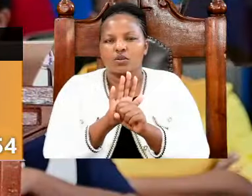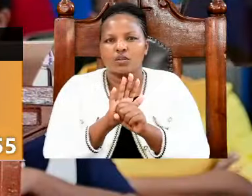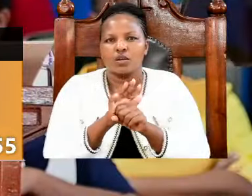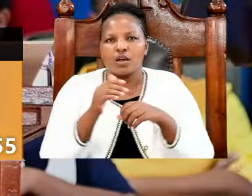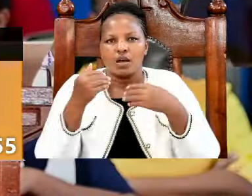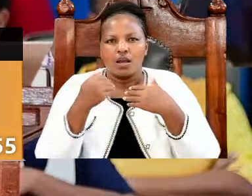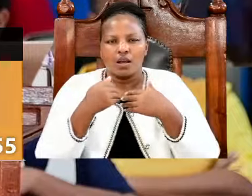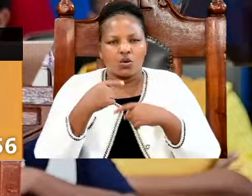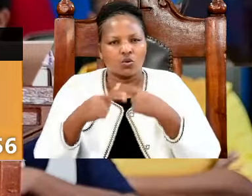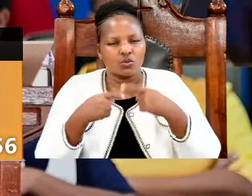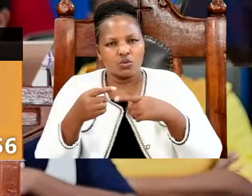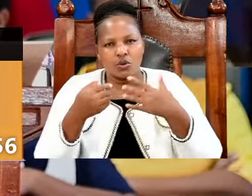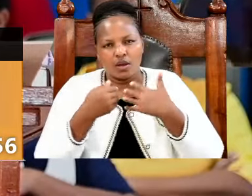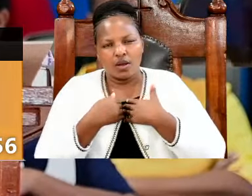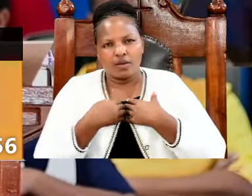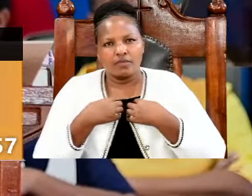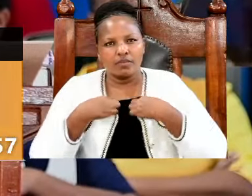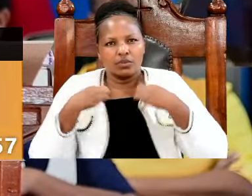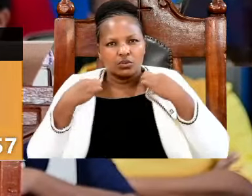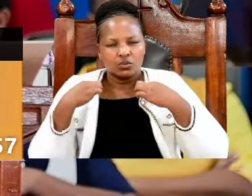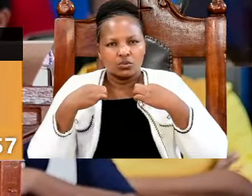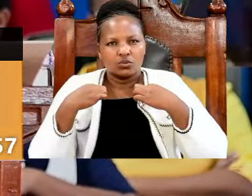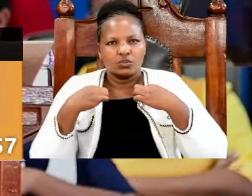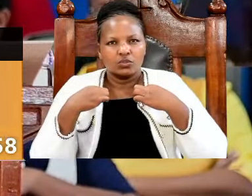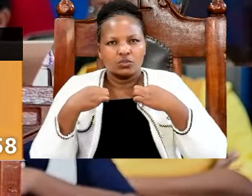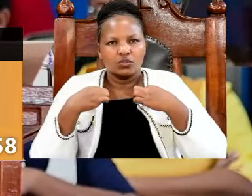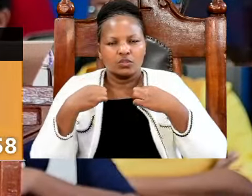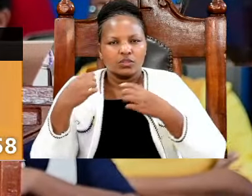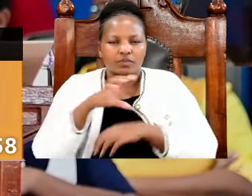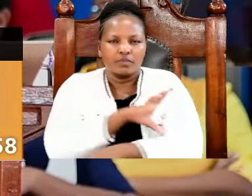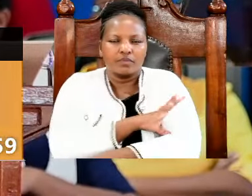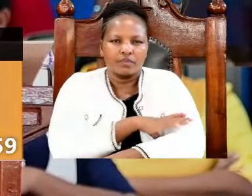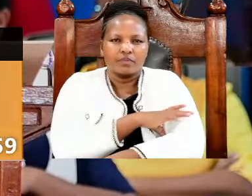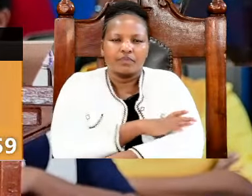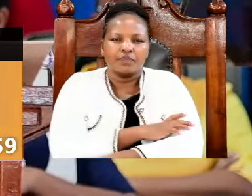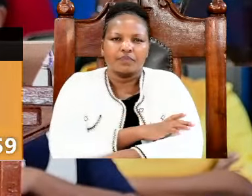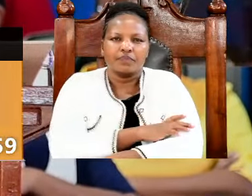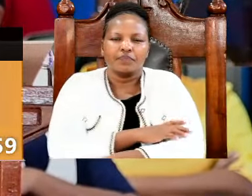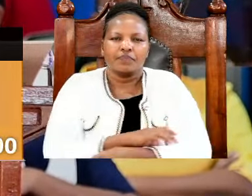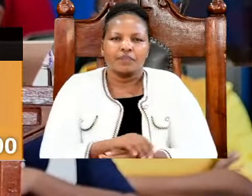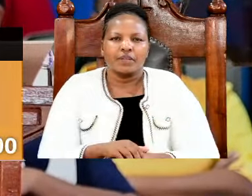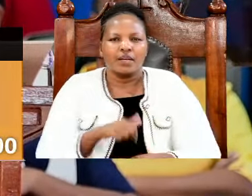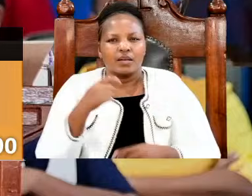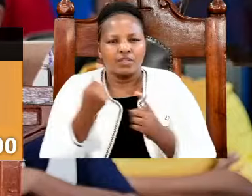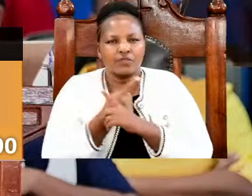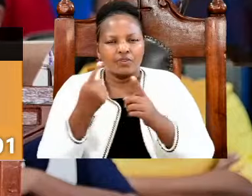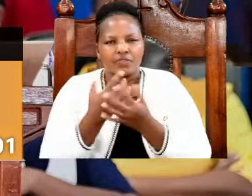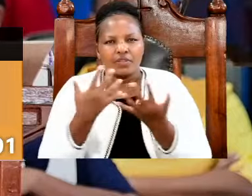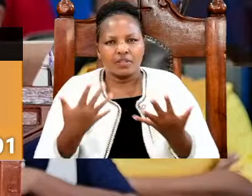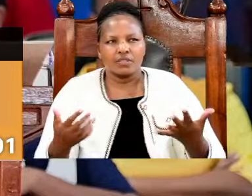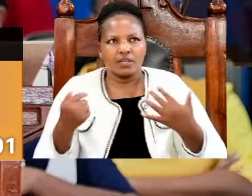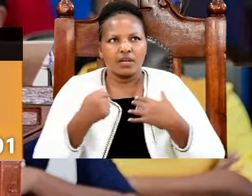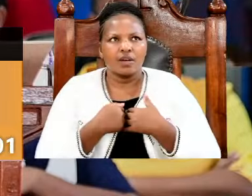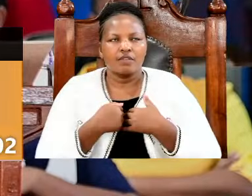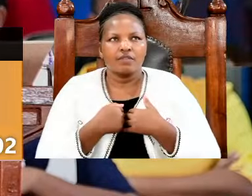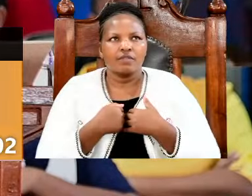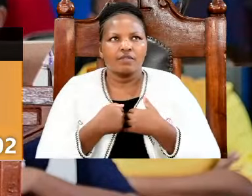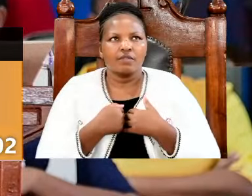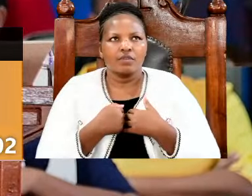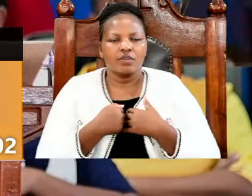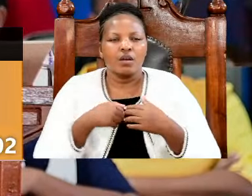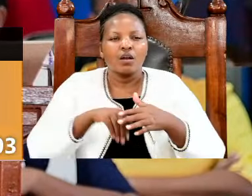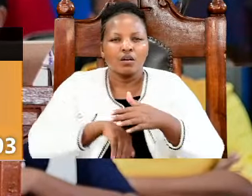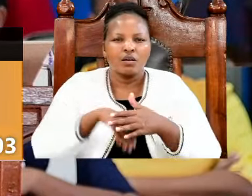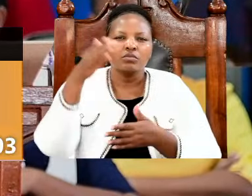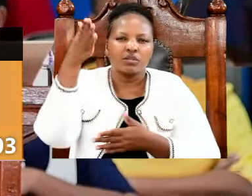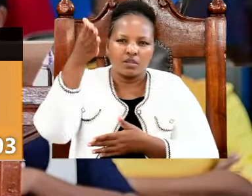wamekuwa wakituuzia kama hoodies, kuna t-shirts, kuna thermal flasks. Kwa wale walikuwa wamefanya order, wanaweza kuchukua pale